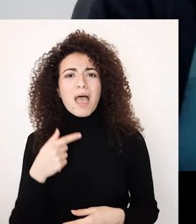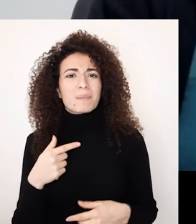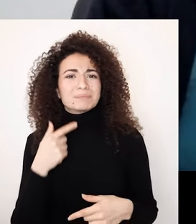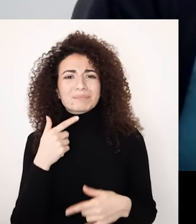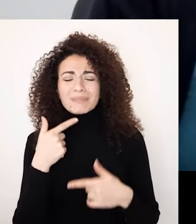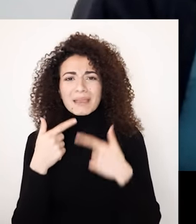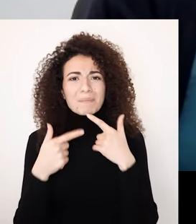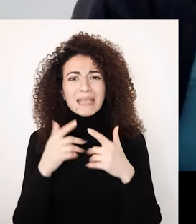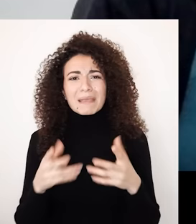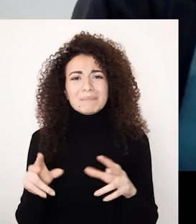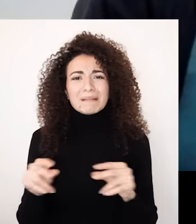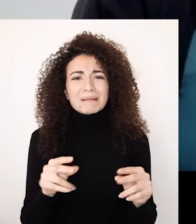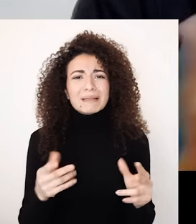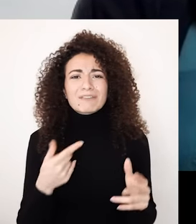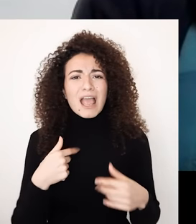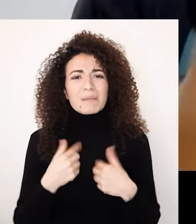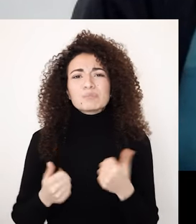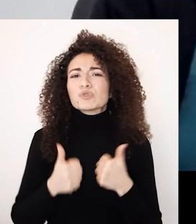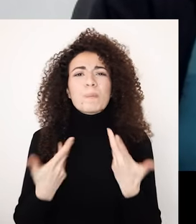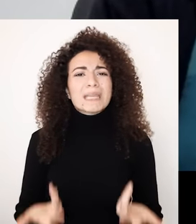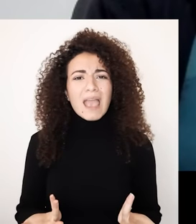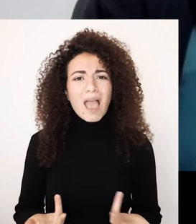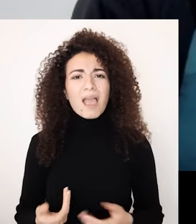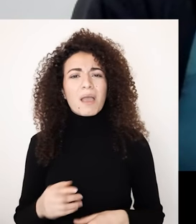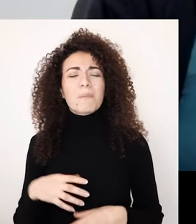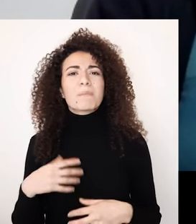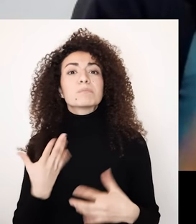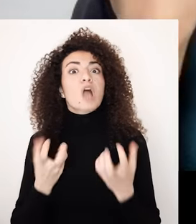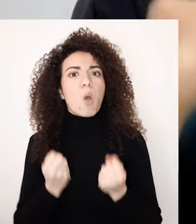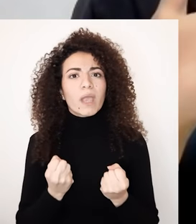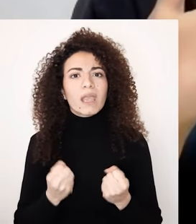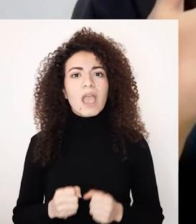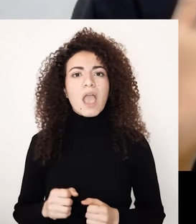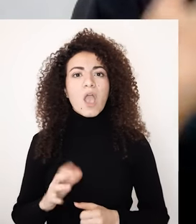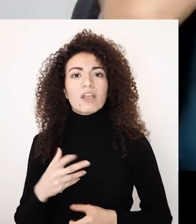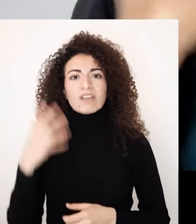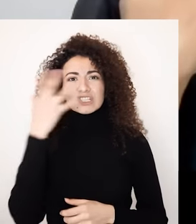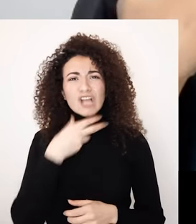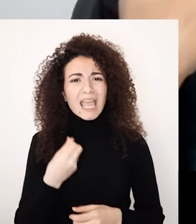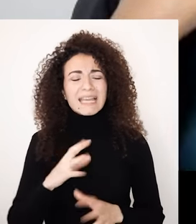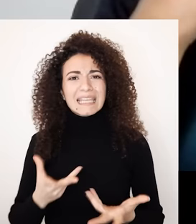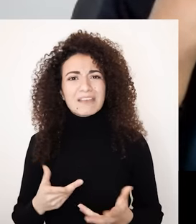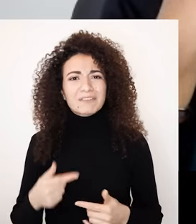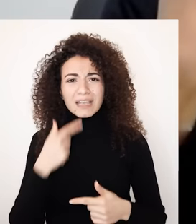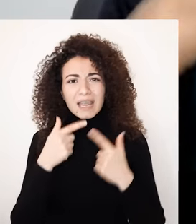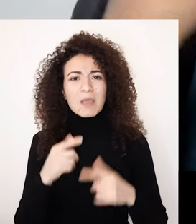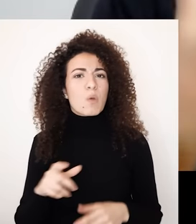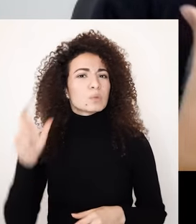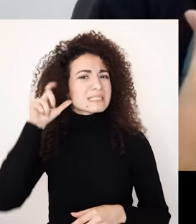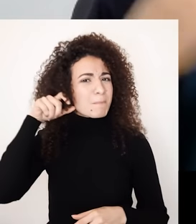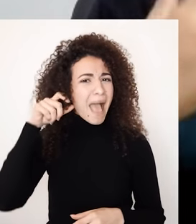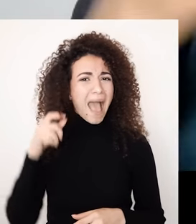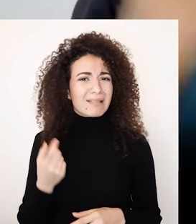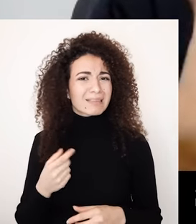كلم ولا حاجة كلم بالغالط ولا حاجة يعود ما يسالحونه كيف يتحكوا عمي كيف حتى في المظهر معانتها هو وقال لك رأى وكيف يتحكي لك